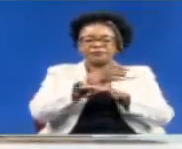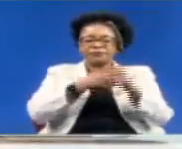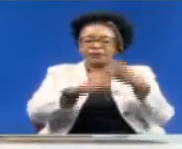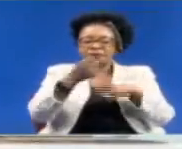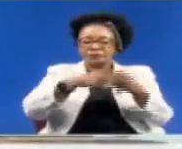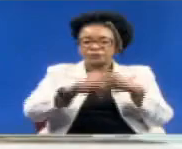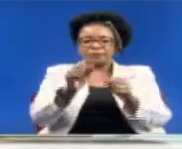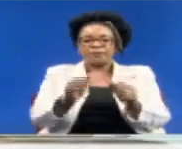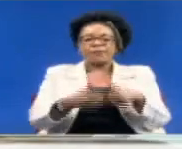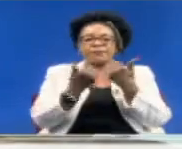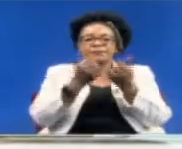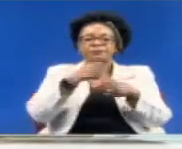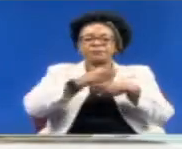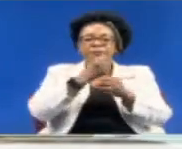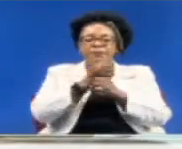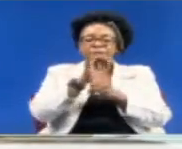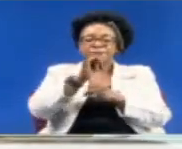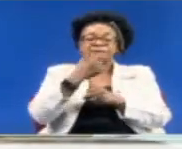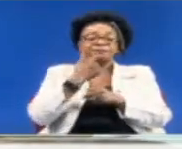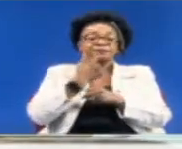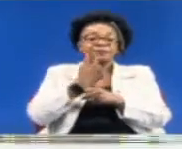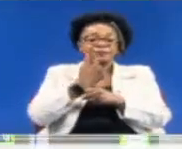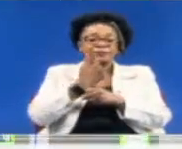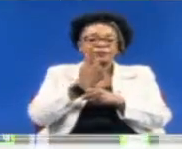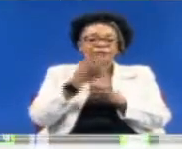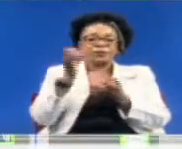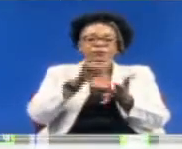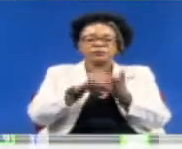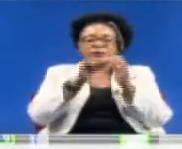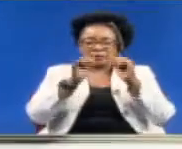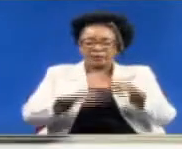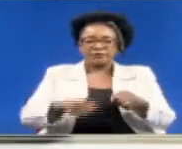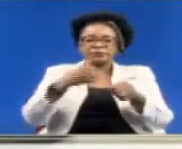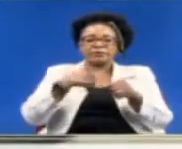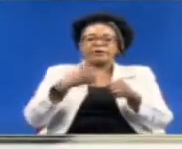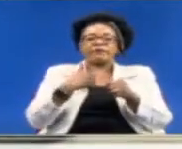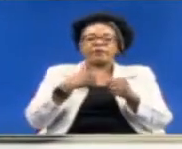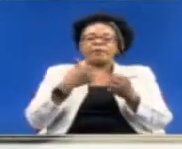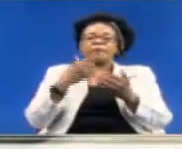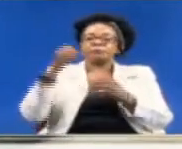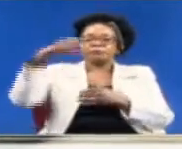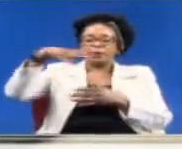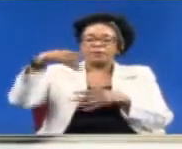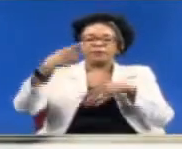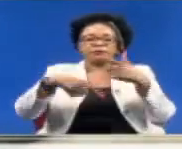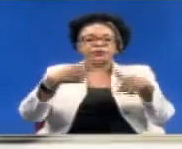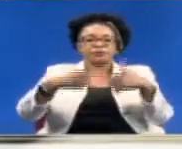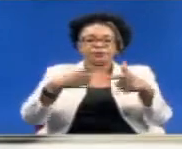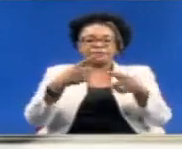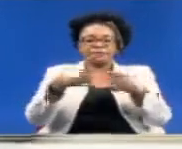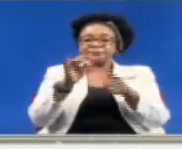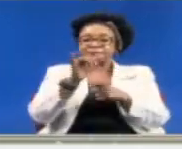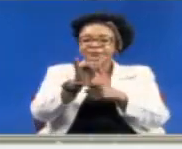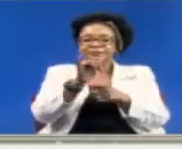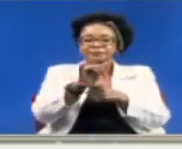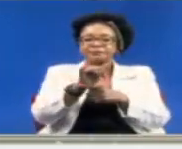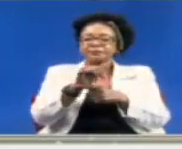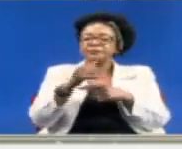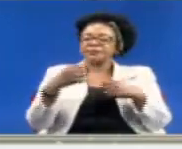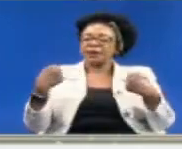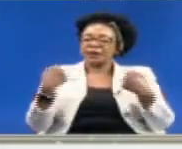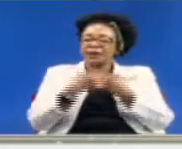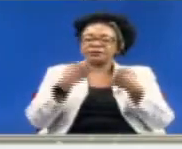mfumo huo wa ziwa Turkana ili kurudisha nguvu za umeme. Lakini juhudi hizo ziligonga mwamba mwendo wa saa